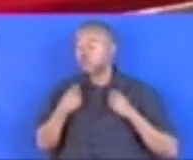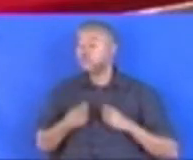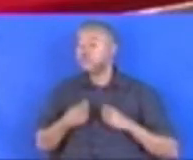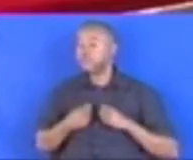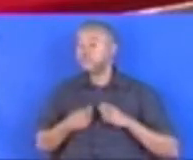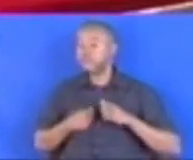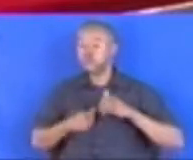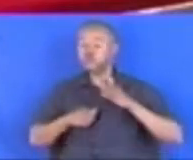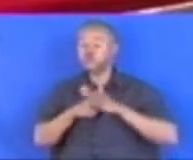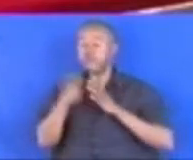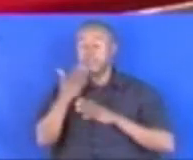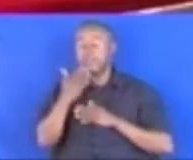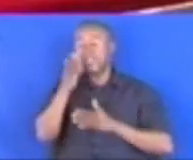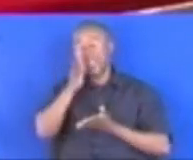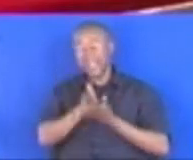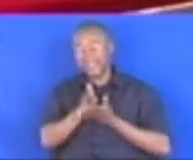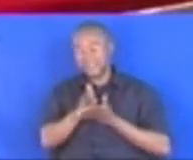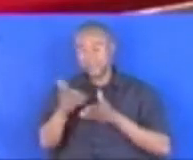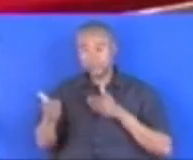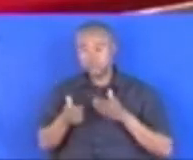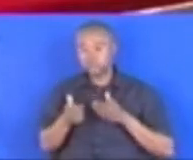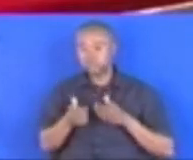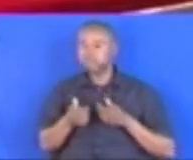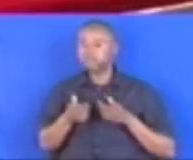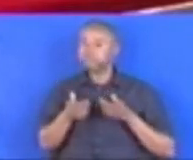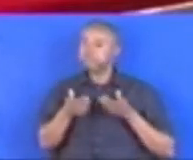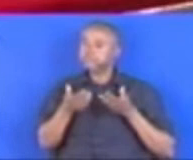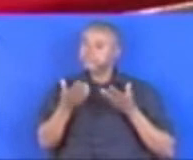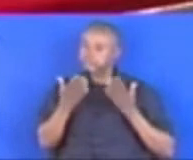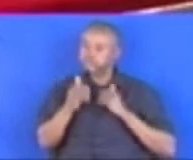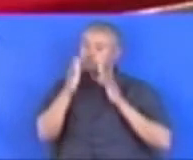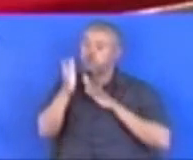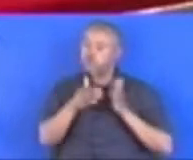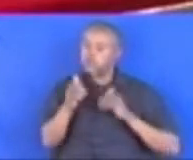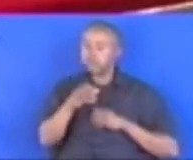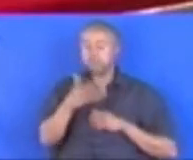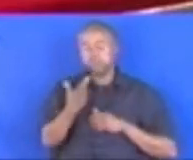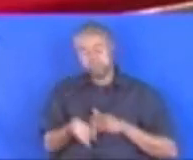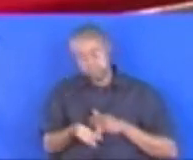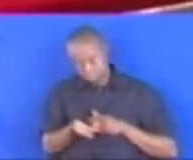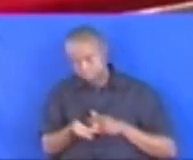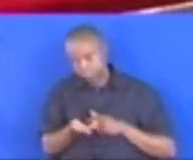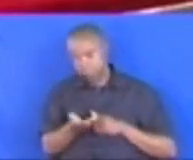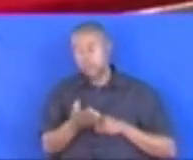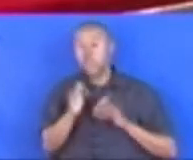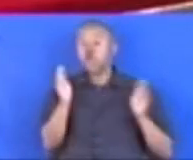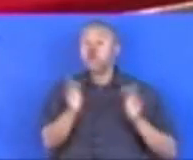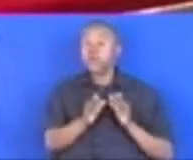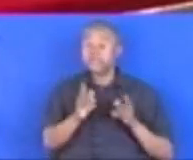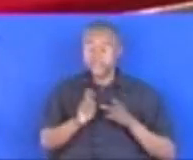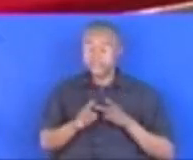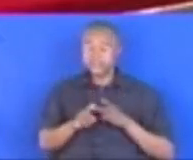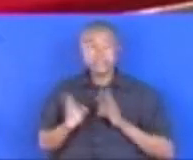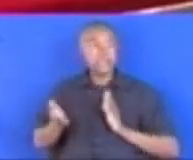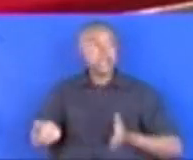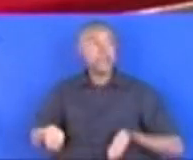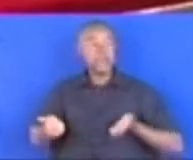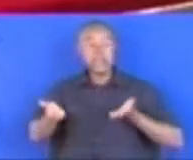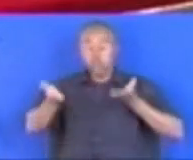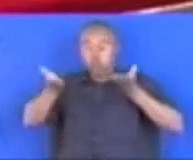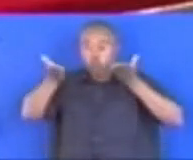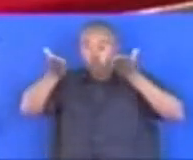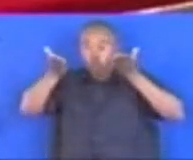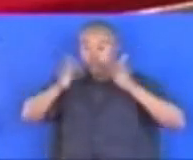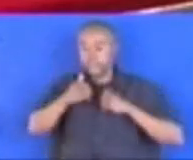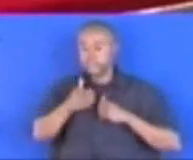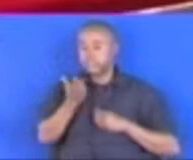malezi ya kambo na kuwasili walezi na kuandaa walezi wa kuaminika, malezi, makuzi na maendeleo ya